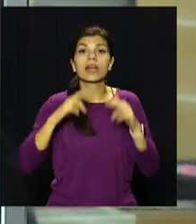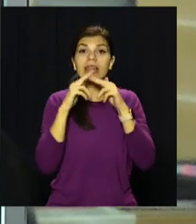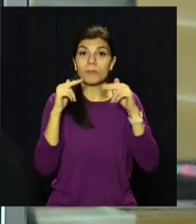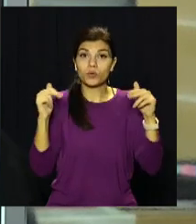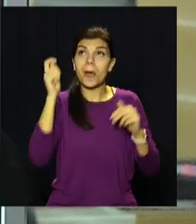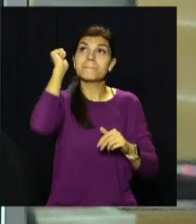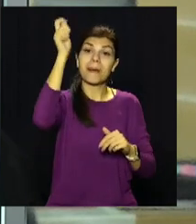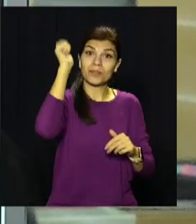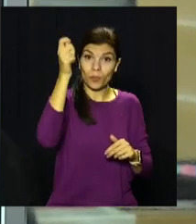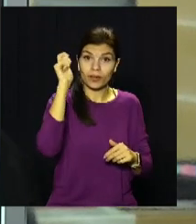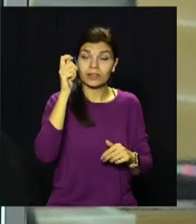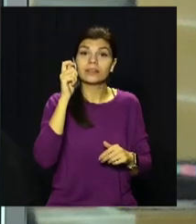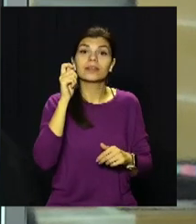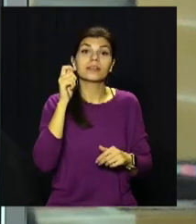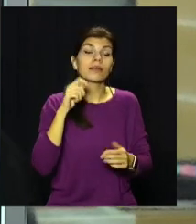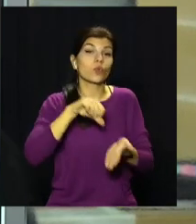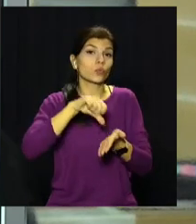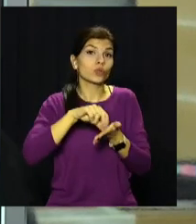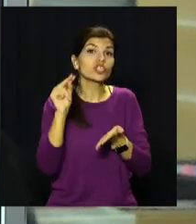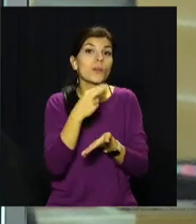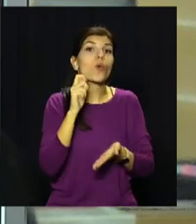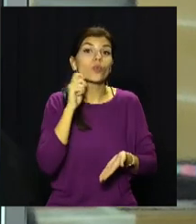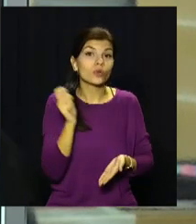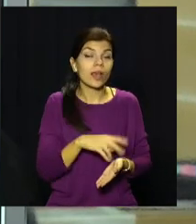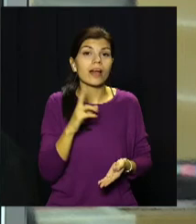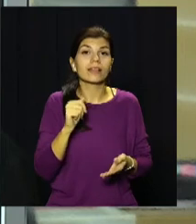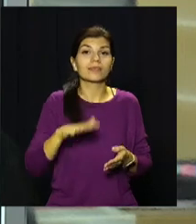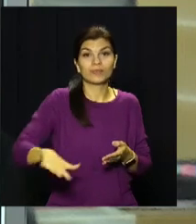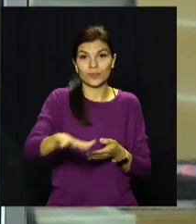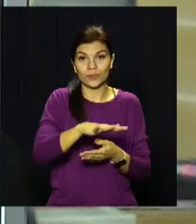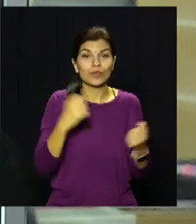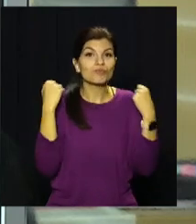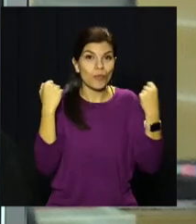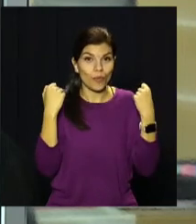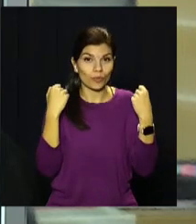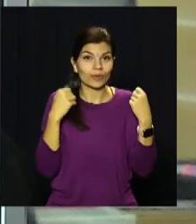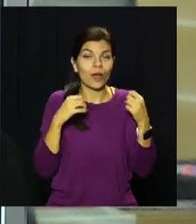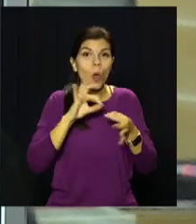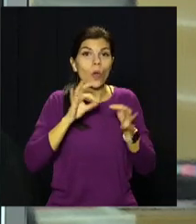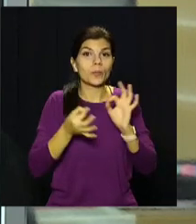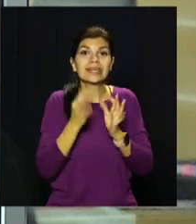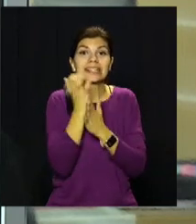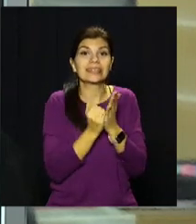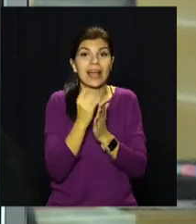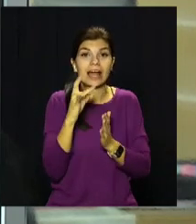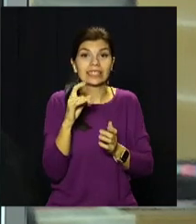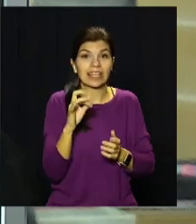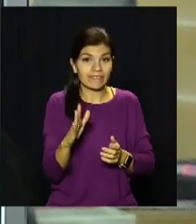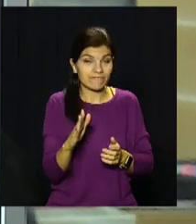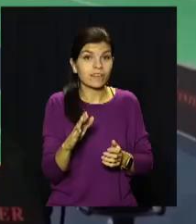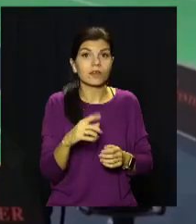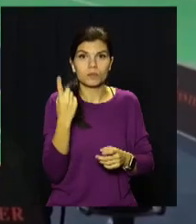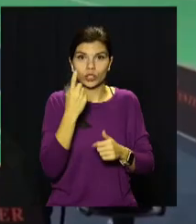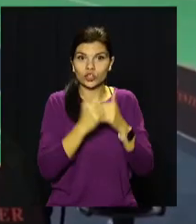Дніпровські бадмінтоністи – тріумфатори чемпіонату України. На майданчику нового спорткомплексу «Олімпійські резерви» пройшли перші